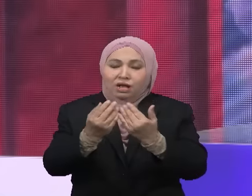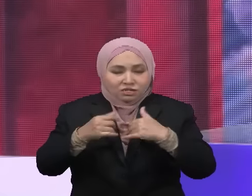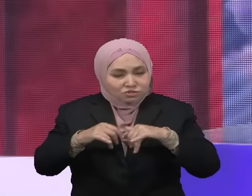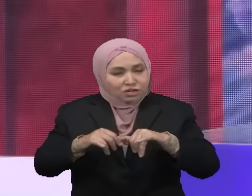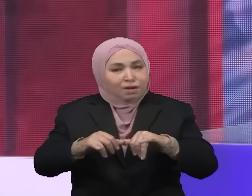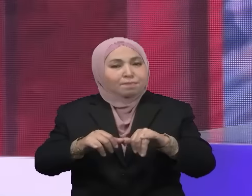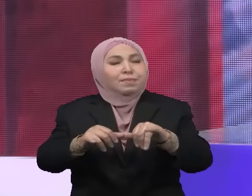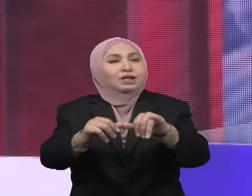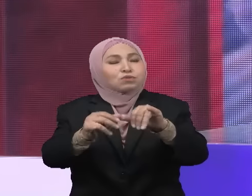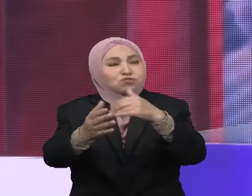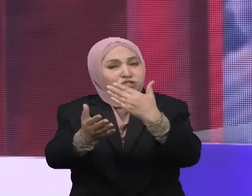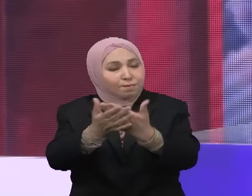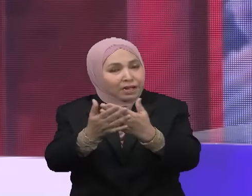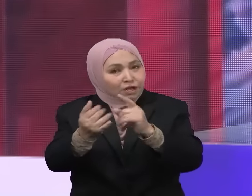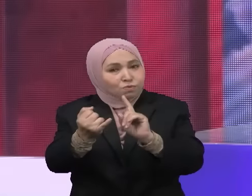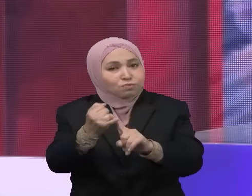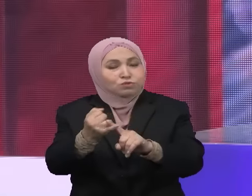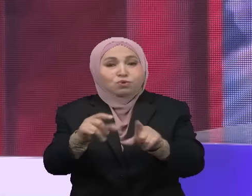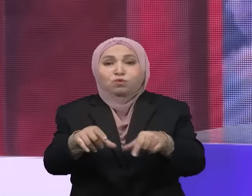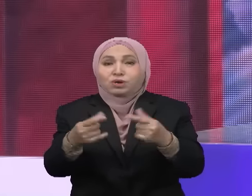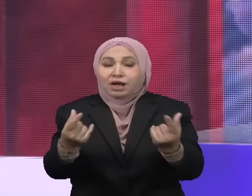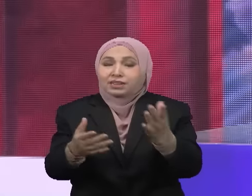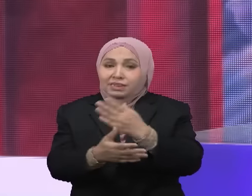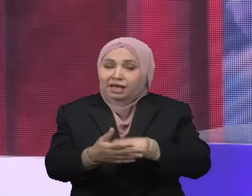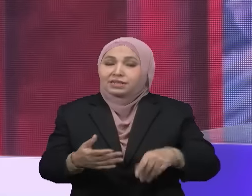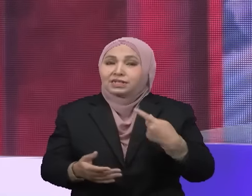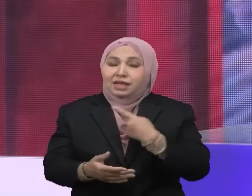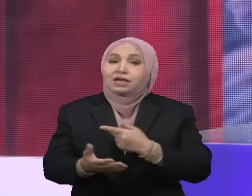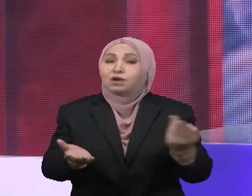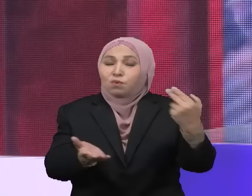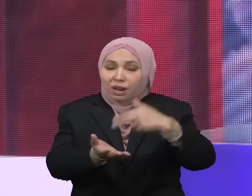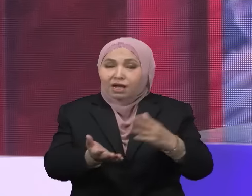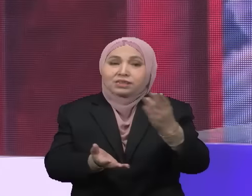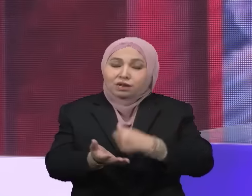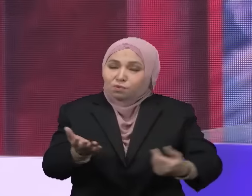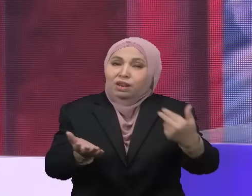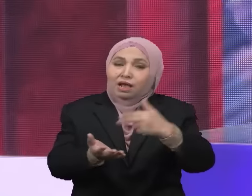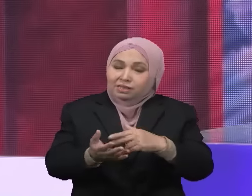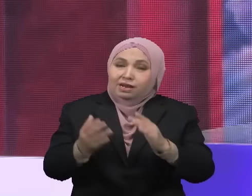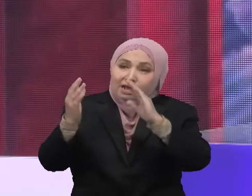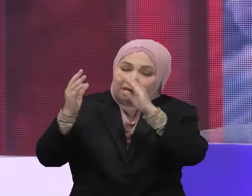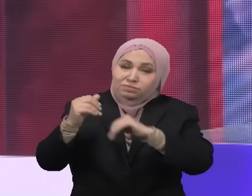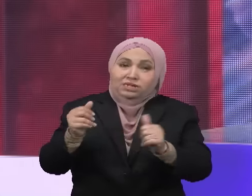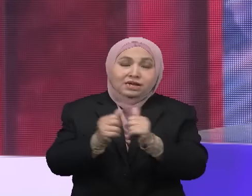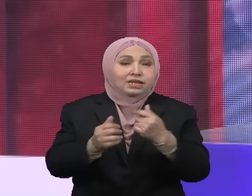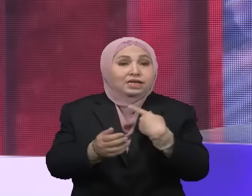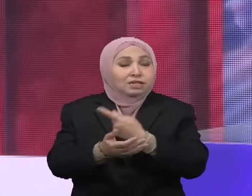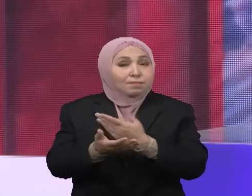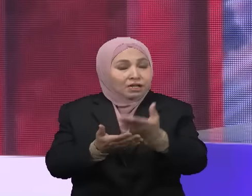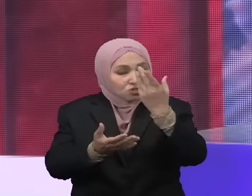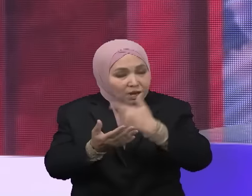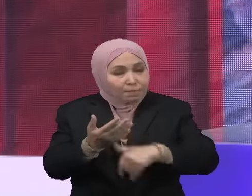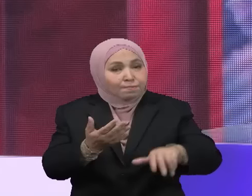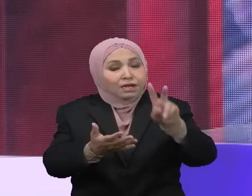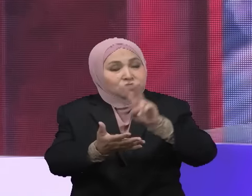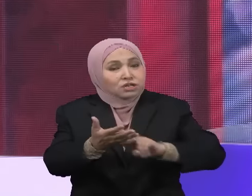istiqamahnya kita itu sampai ke hujung Al-Quran. Dan kita akan ulang dan ulang. Dan harapnya dengan kita belajar membaca